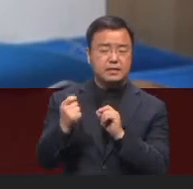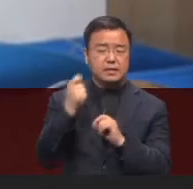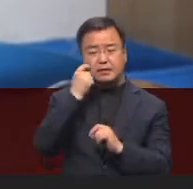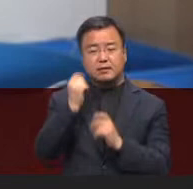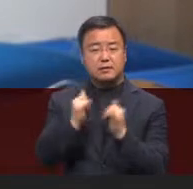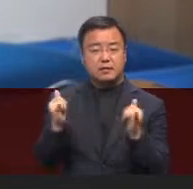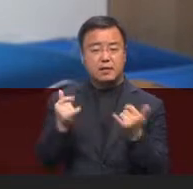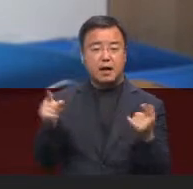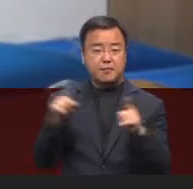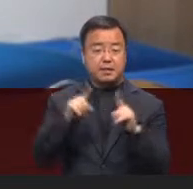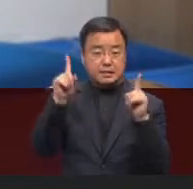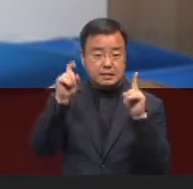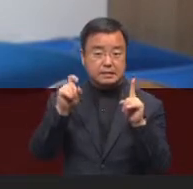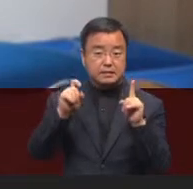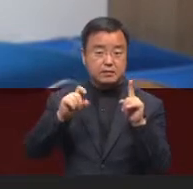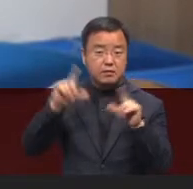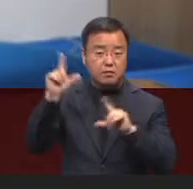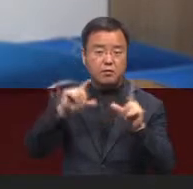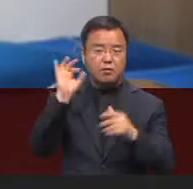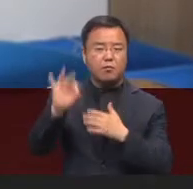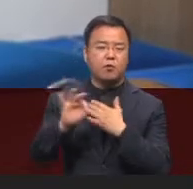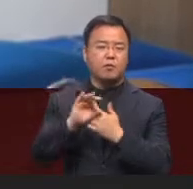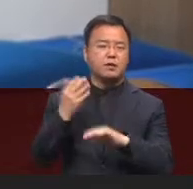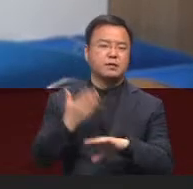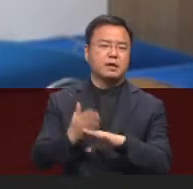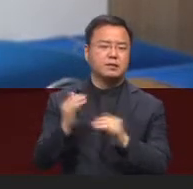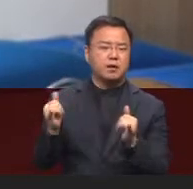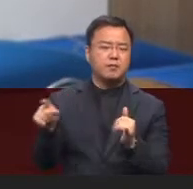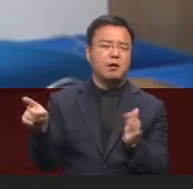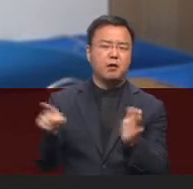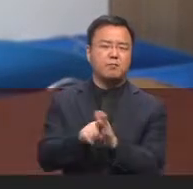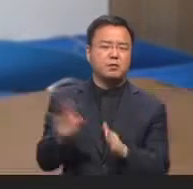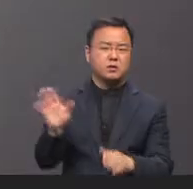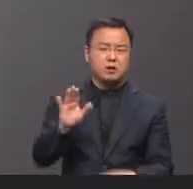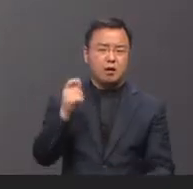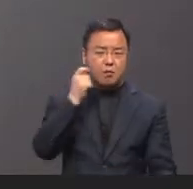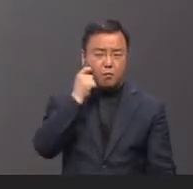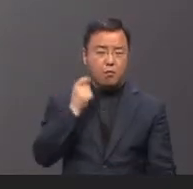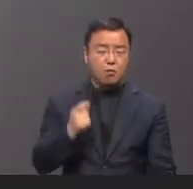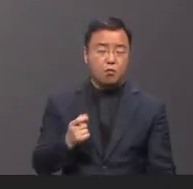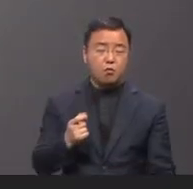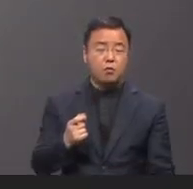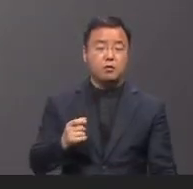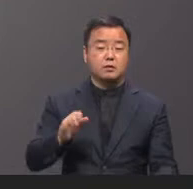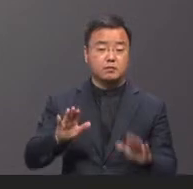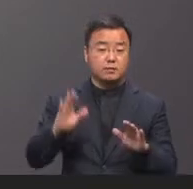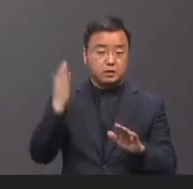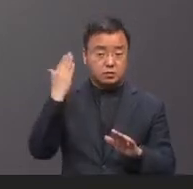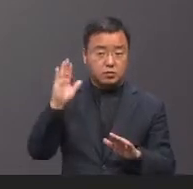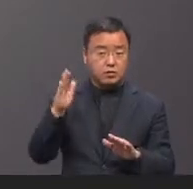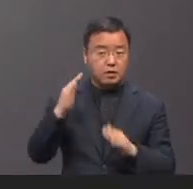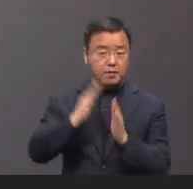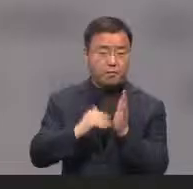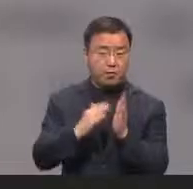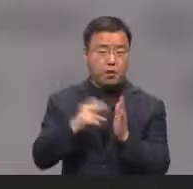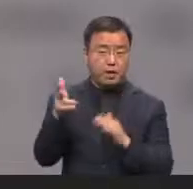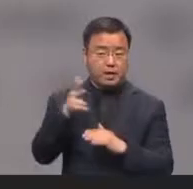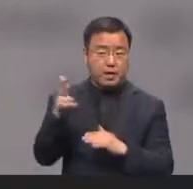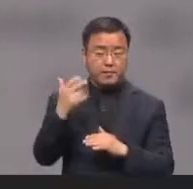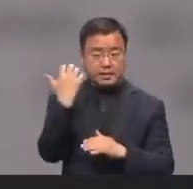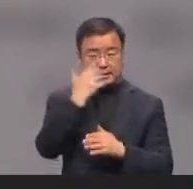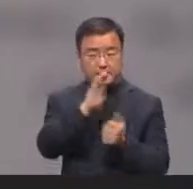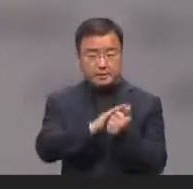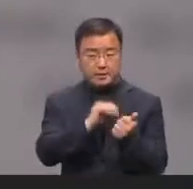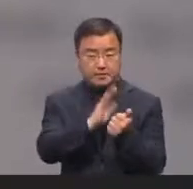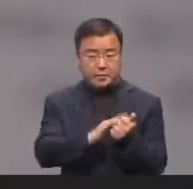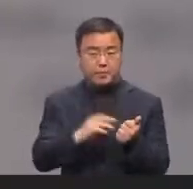연예인들이랑 찍은 사진만 봐도 그 다른 연예인들도 뭔가 못 믿겠고 최근 연예계에서 몰래카메라나 성접대,